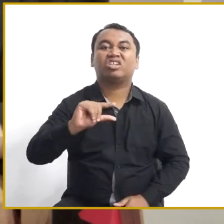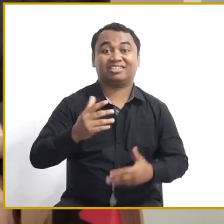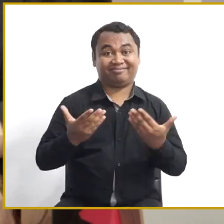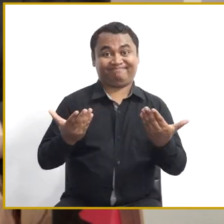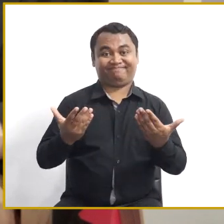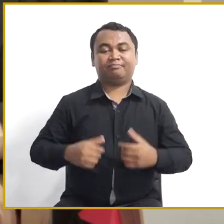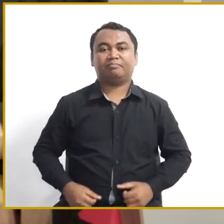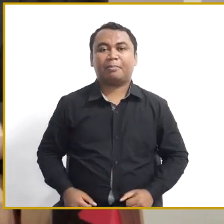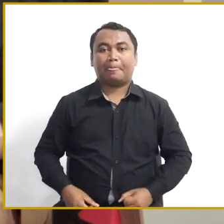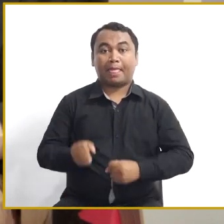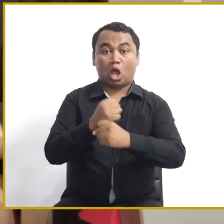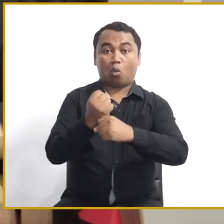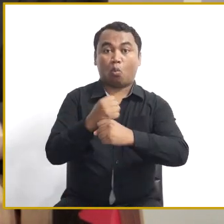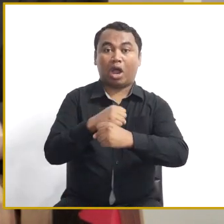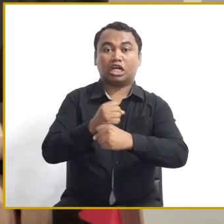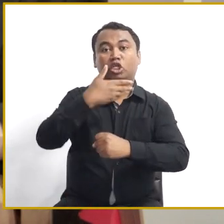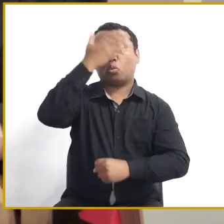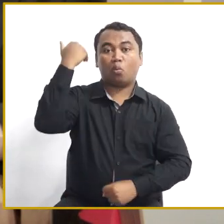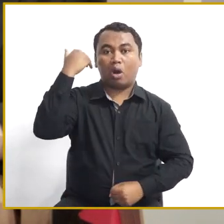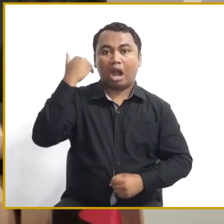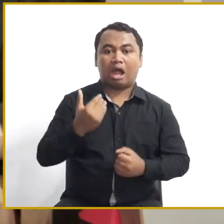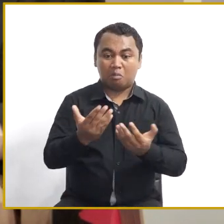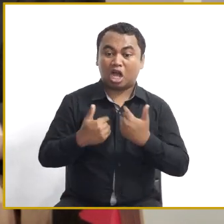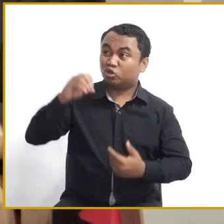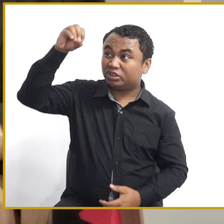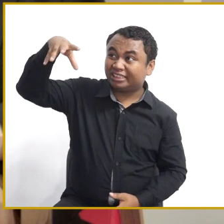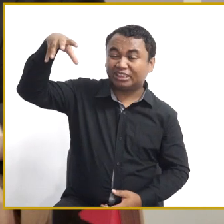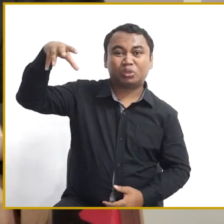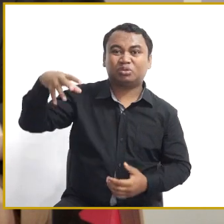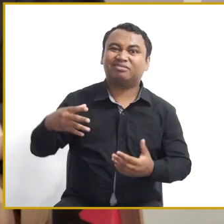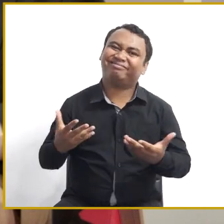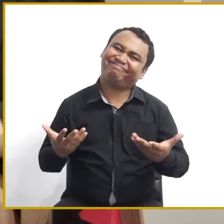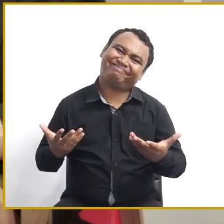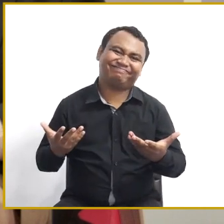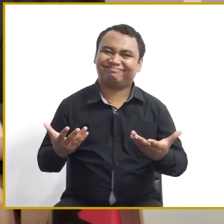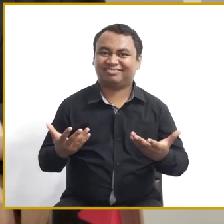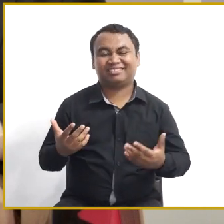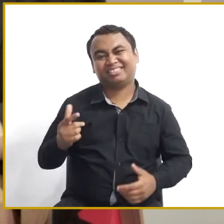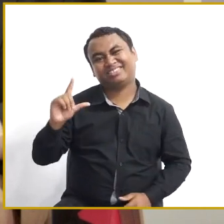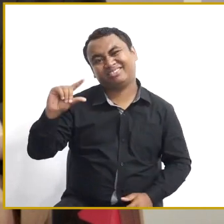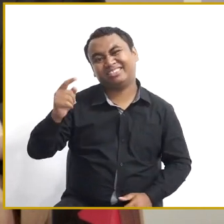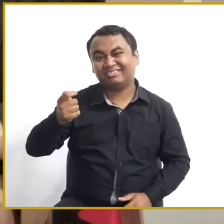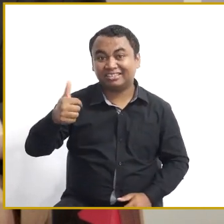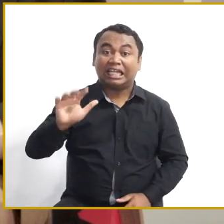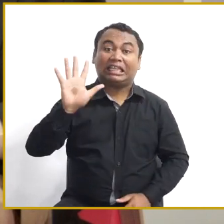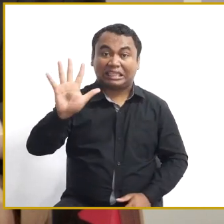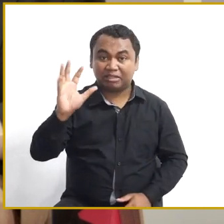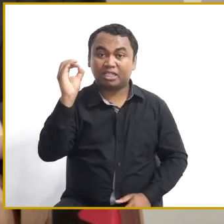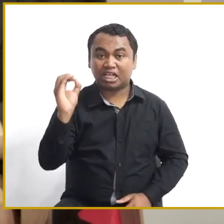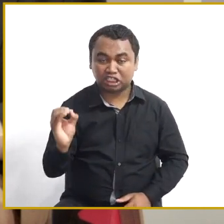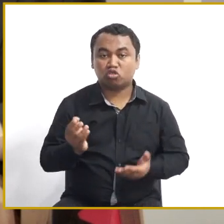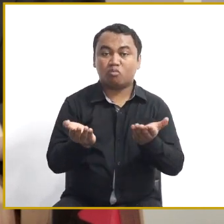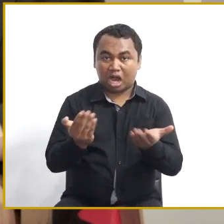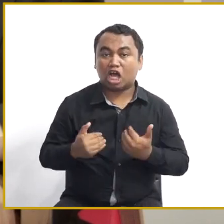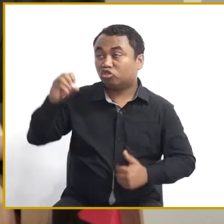raha ohatra ka ny olona mahazo an'izany herinaratra ny jiramazany resahna fantatrao tsara fa eo amin'ny 5 isanjato